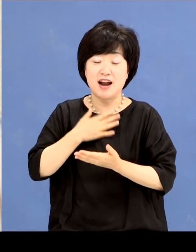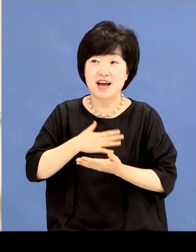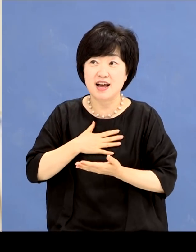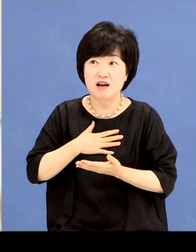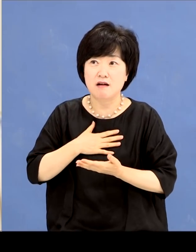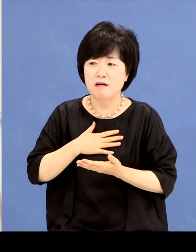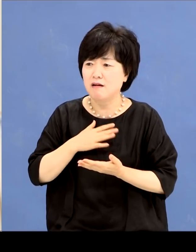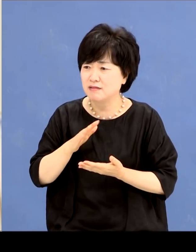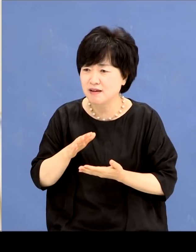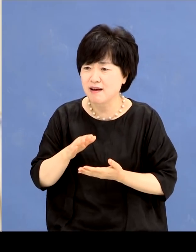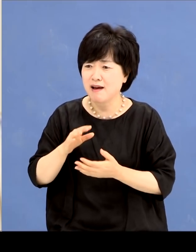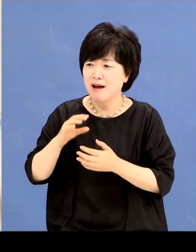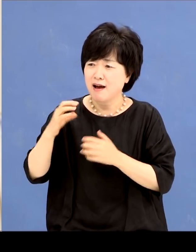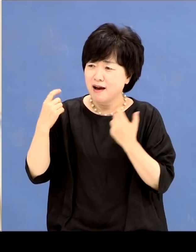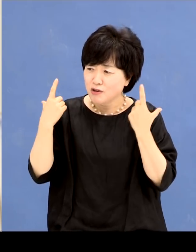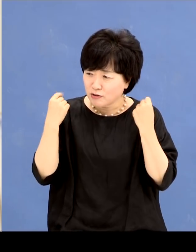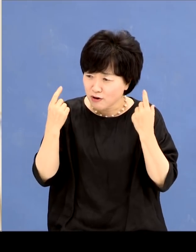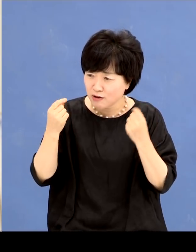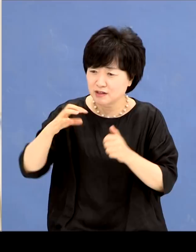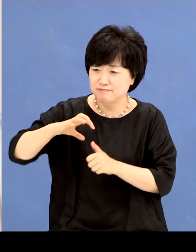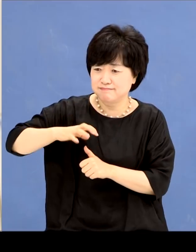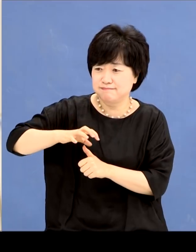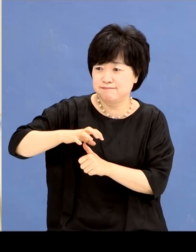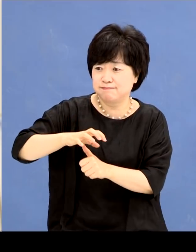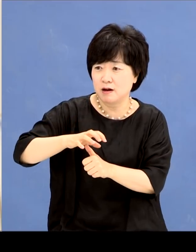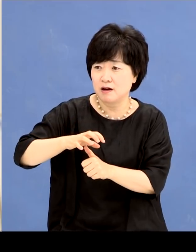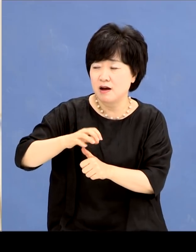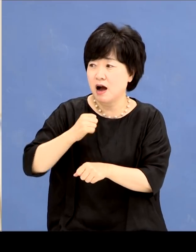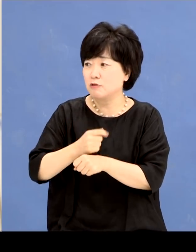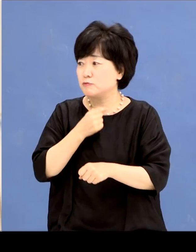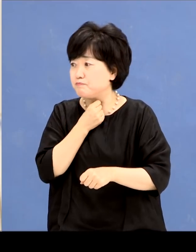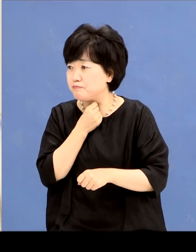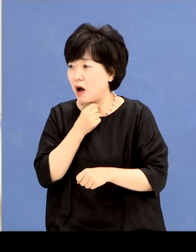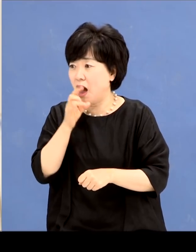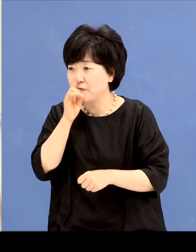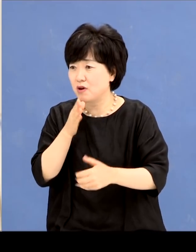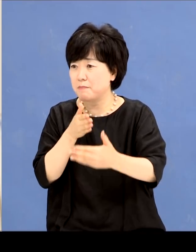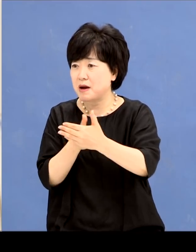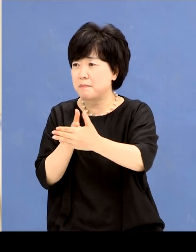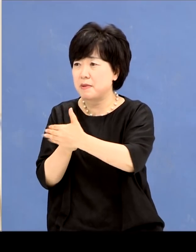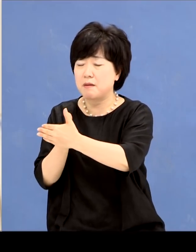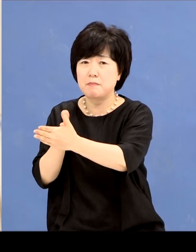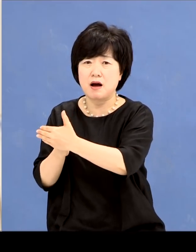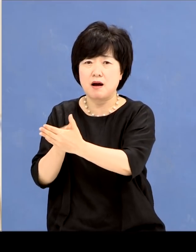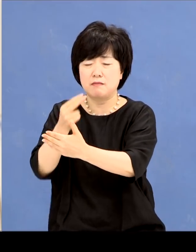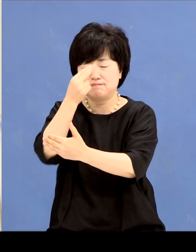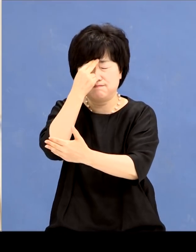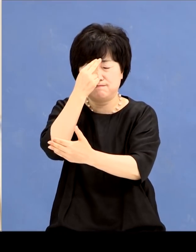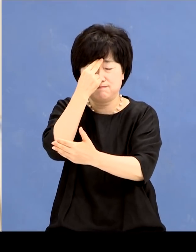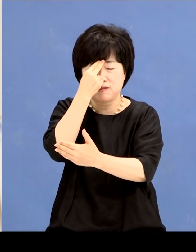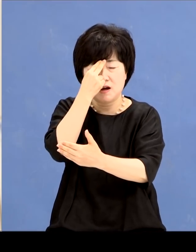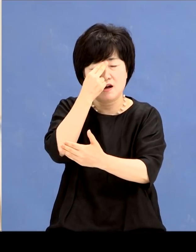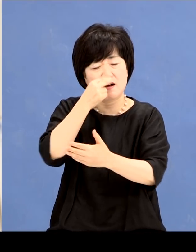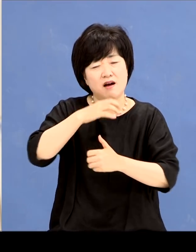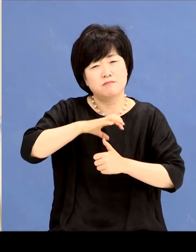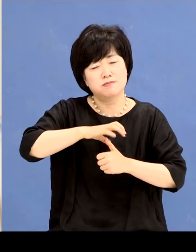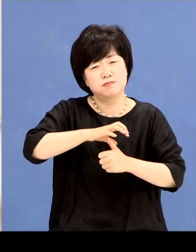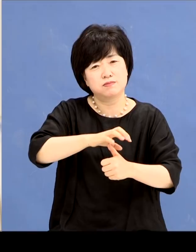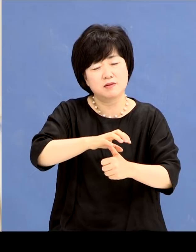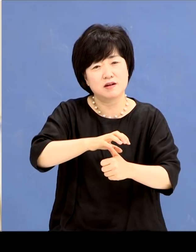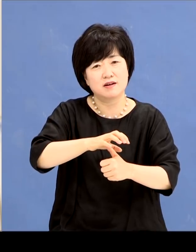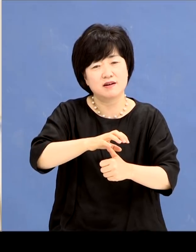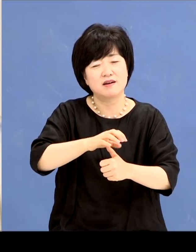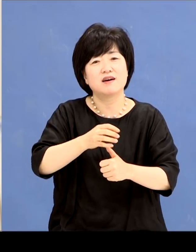아무것도 없더라고요. 저는 여전히 고아이고 제가 하고 싶었던 것들을 할 수 있는 또 환경도 아니고 형편도 아니고 그랬었어요.